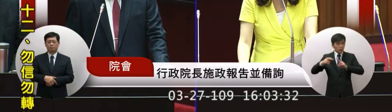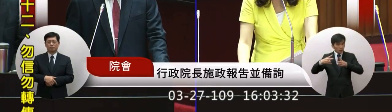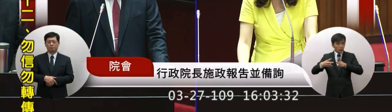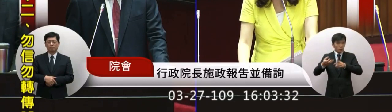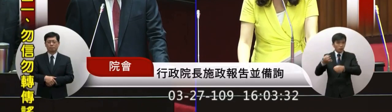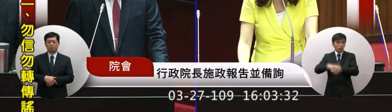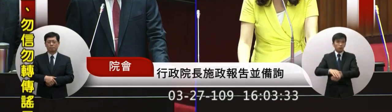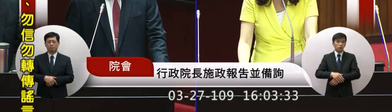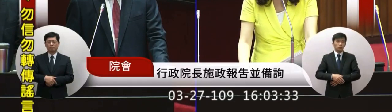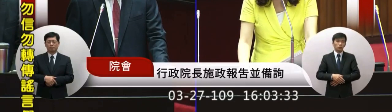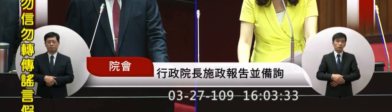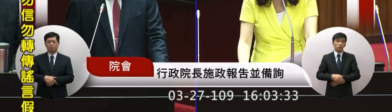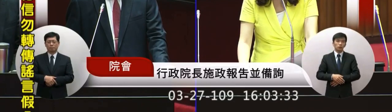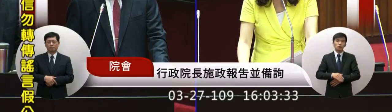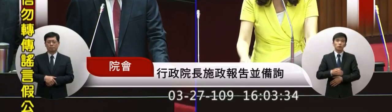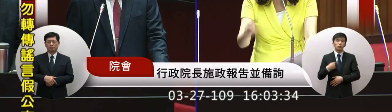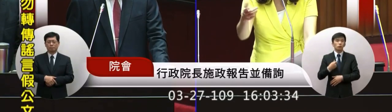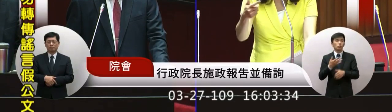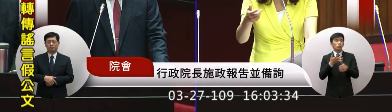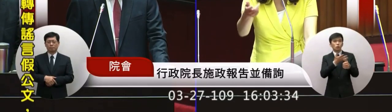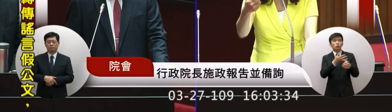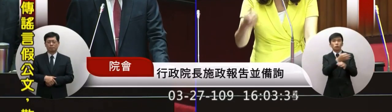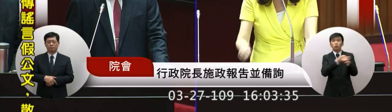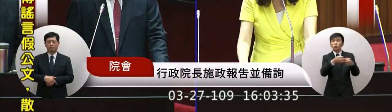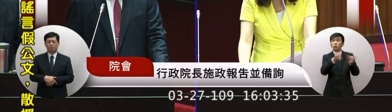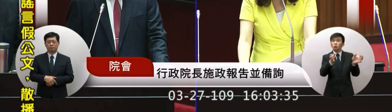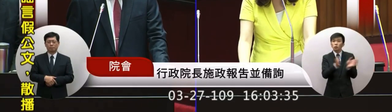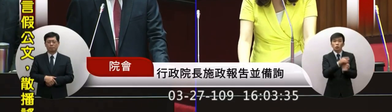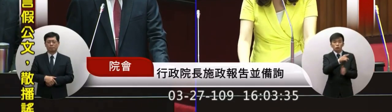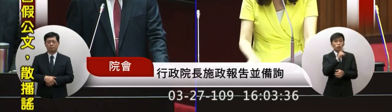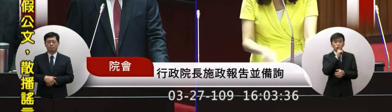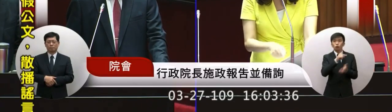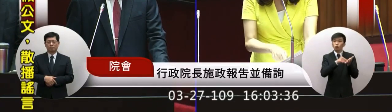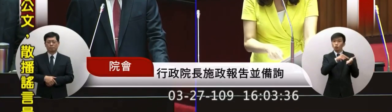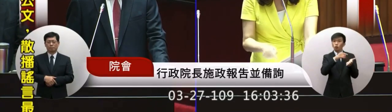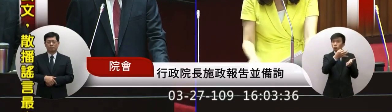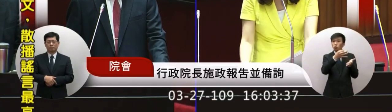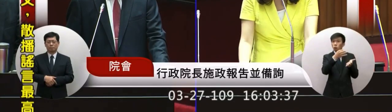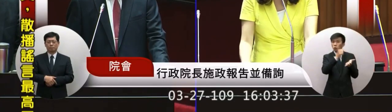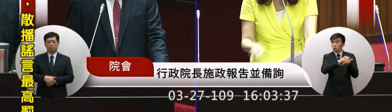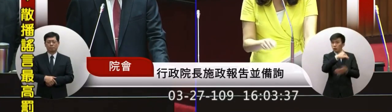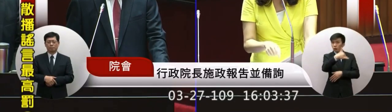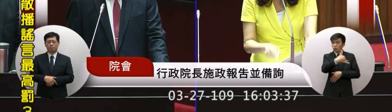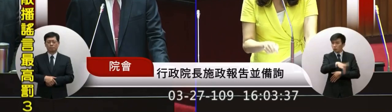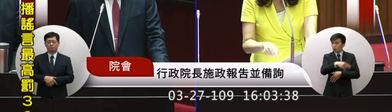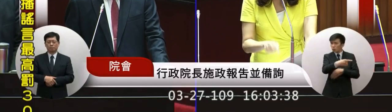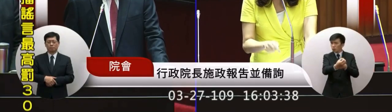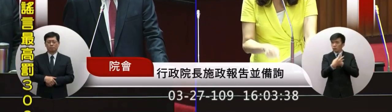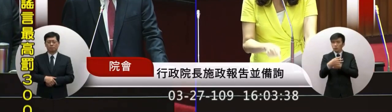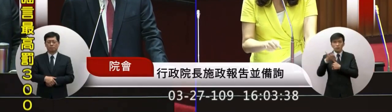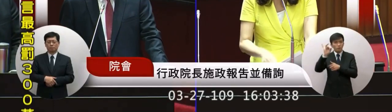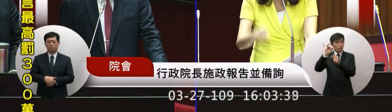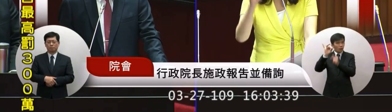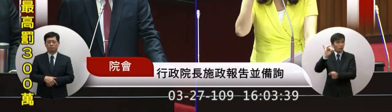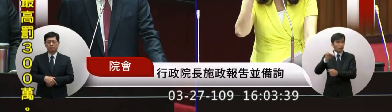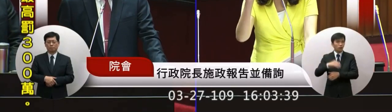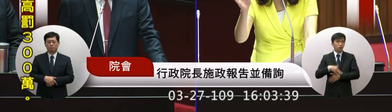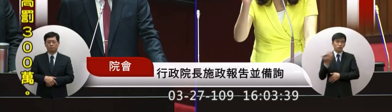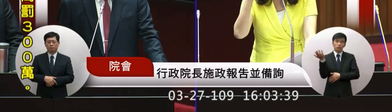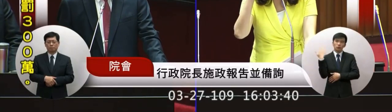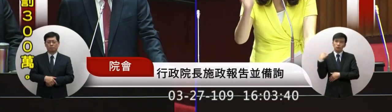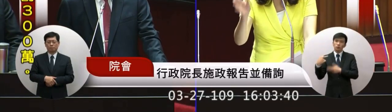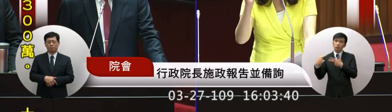经济部啦，经济部是讲恁阿袂编啦，所以一定你即马管阿公100亿啦，保定。你在这个礼拜一的时候，就